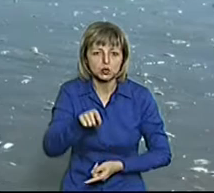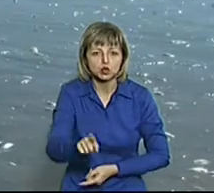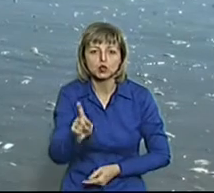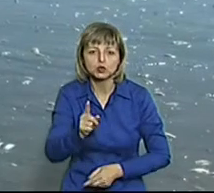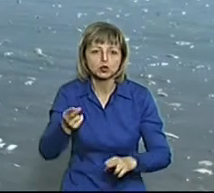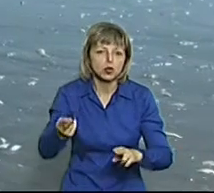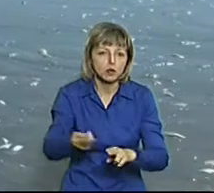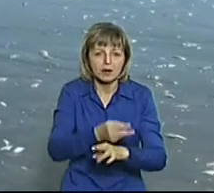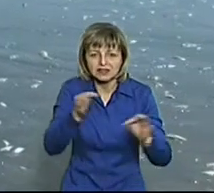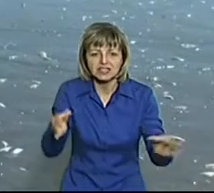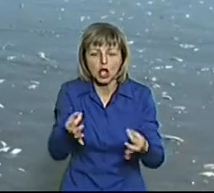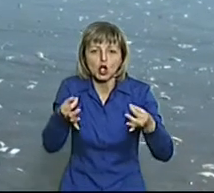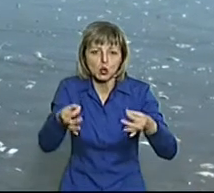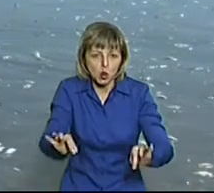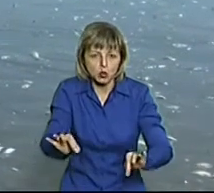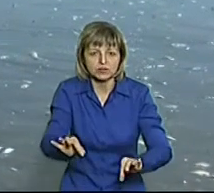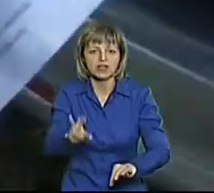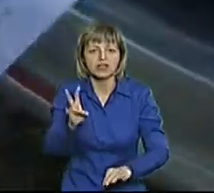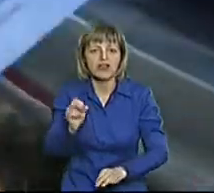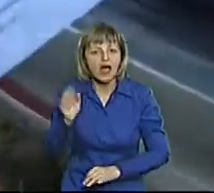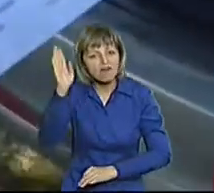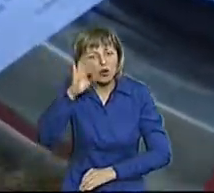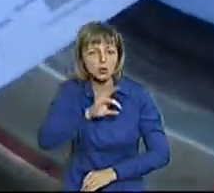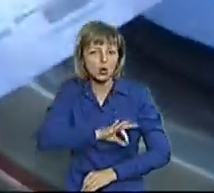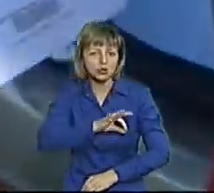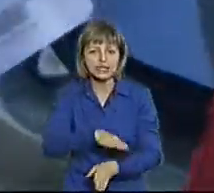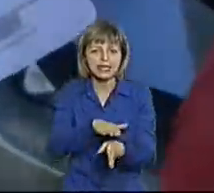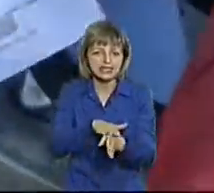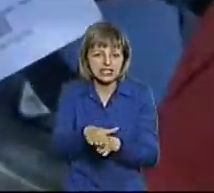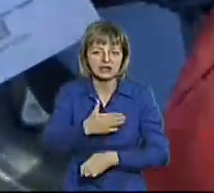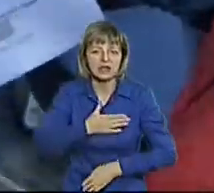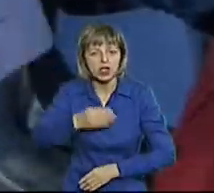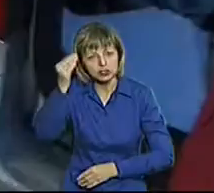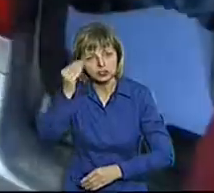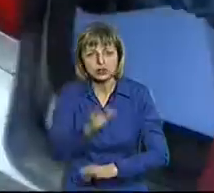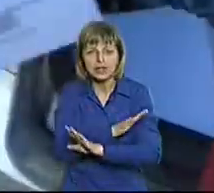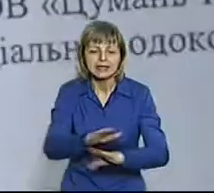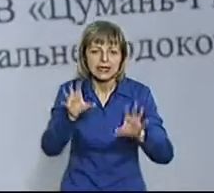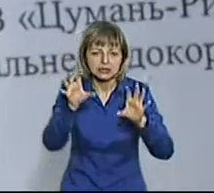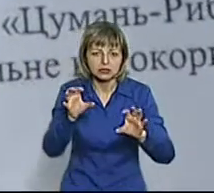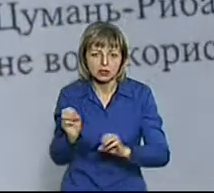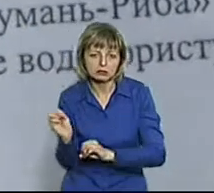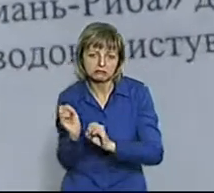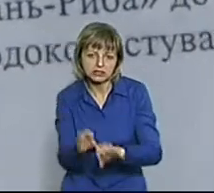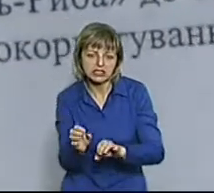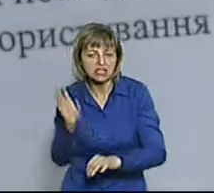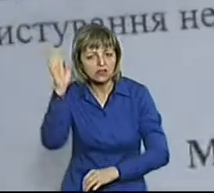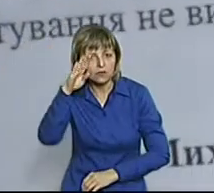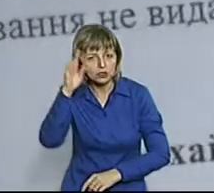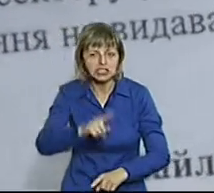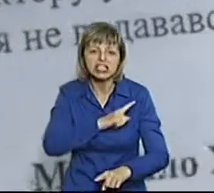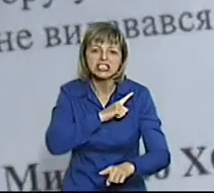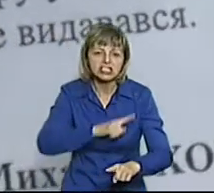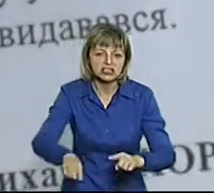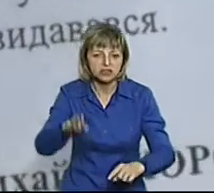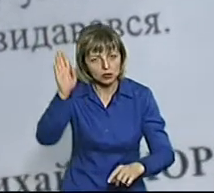без ніяких дозволів на водокористування здійснили, на нашу думку, несанкціонований скид води дуже швидко, і риба